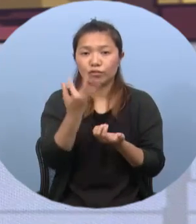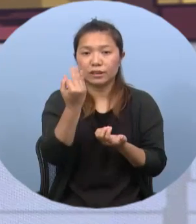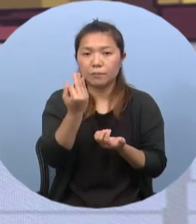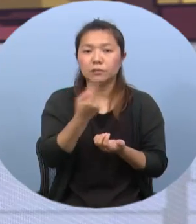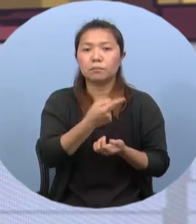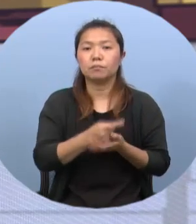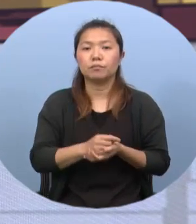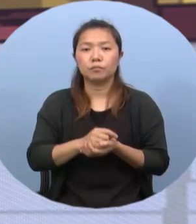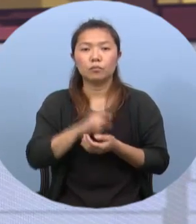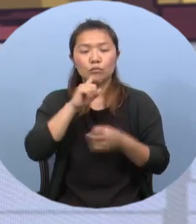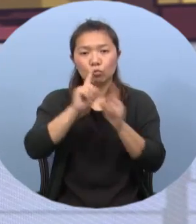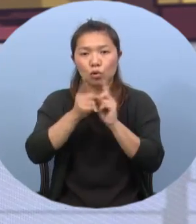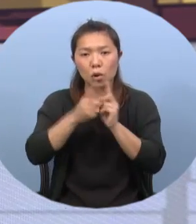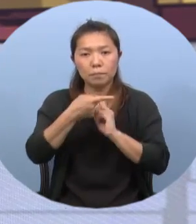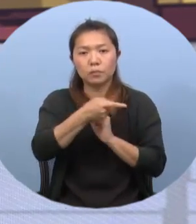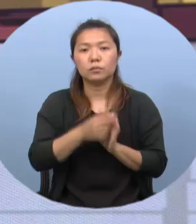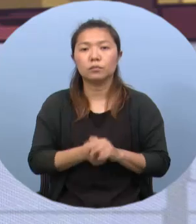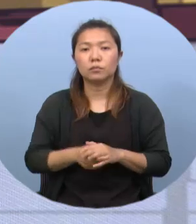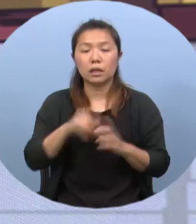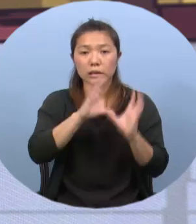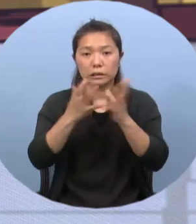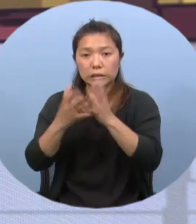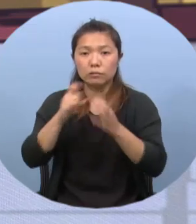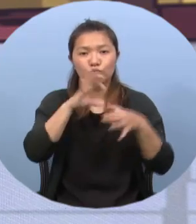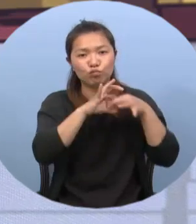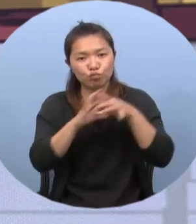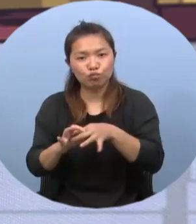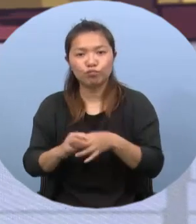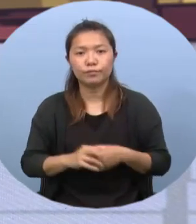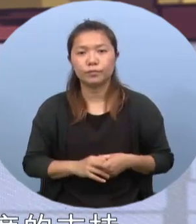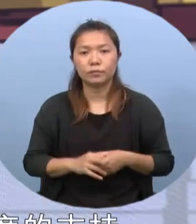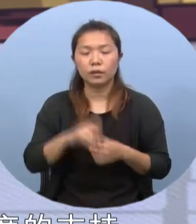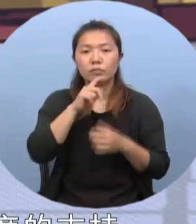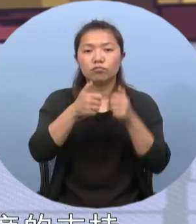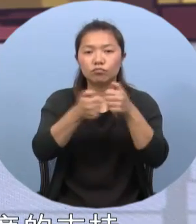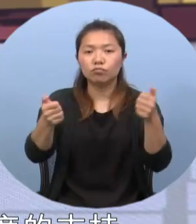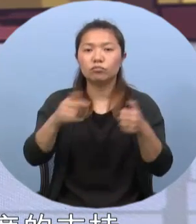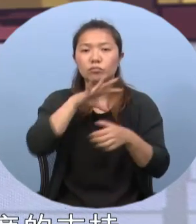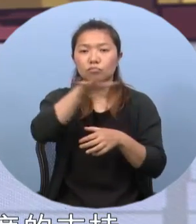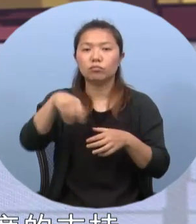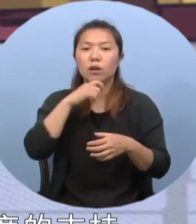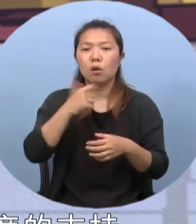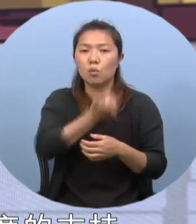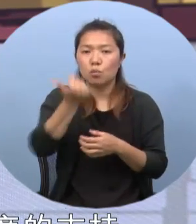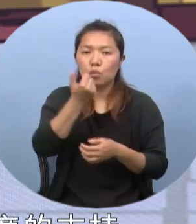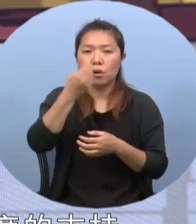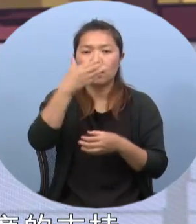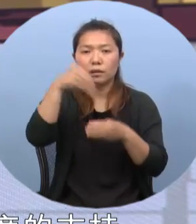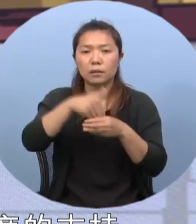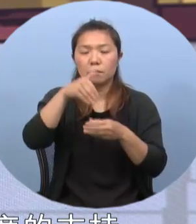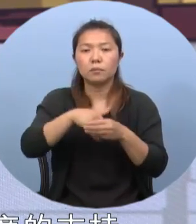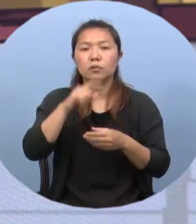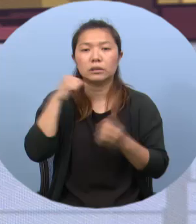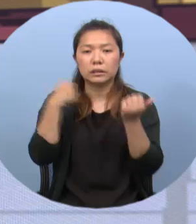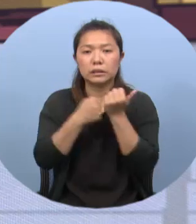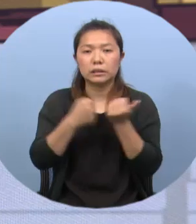將更有廣泛代表性和與業界的緊密聯繫。我感謝大家對於完善特區選舉制度的支